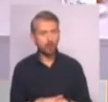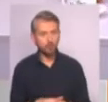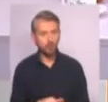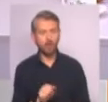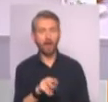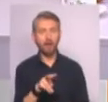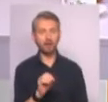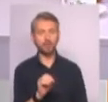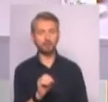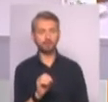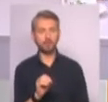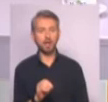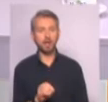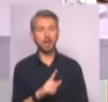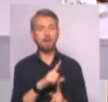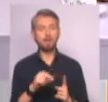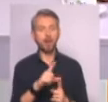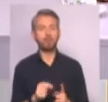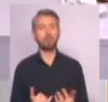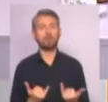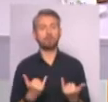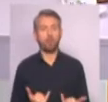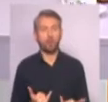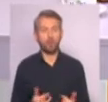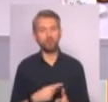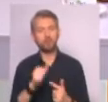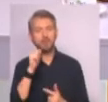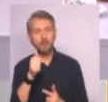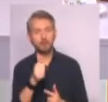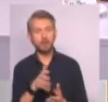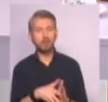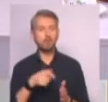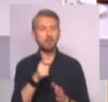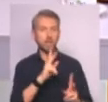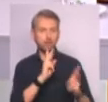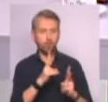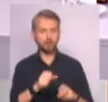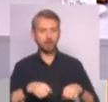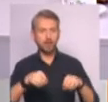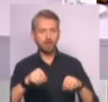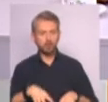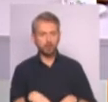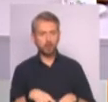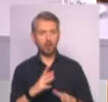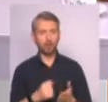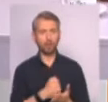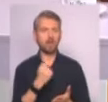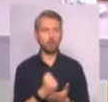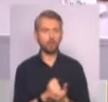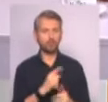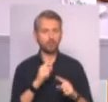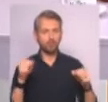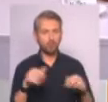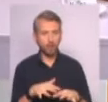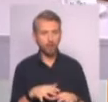Але правильно сьогодні чи завтра подати позов на рішення, установчі збори, на